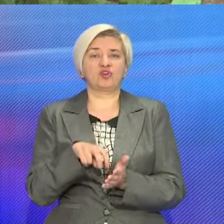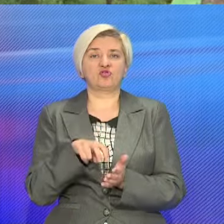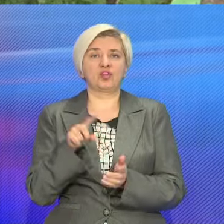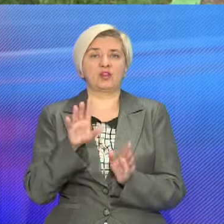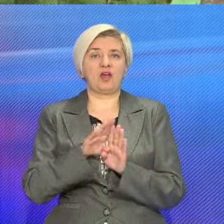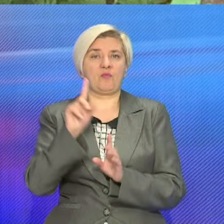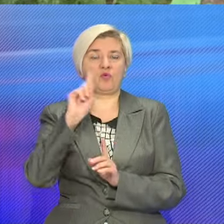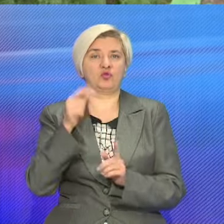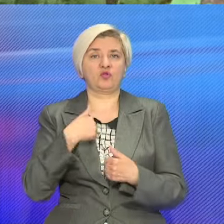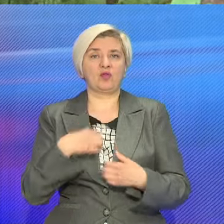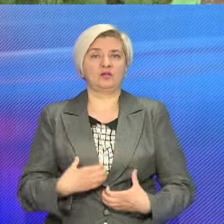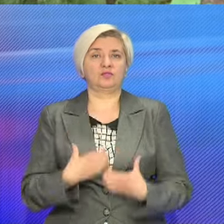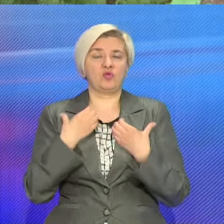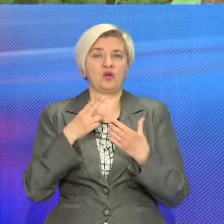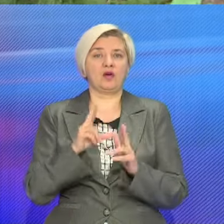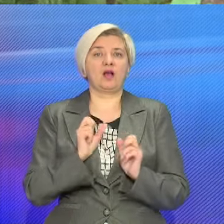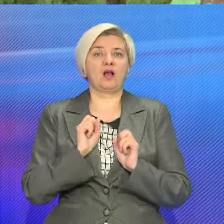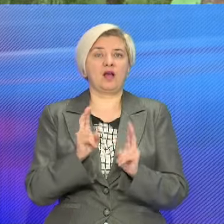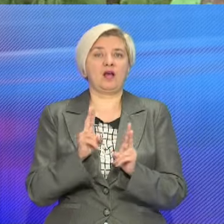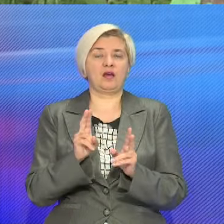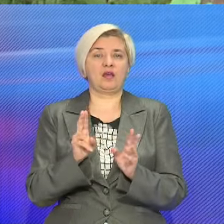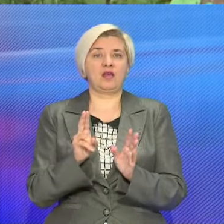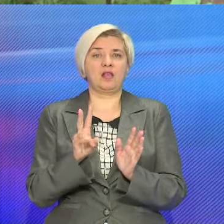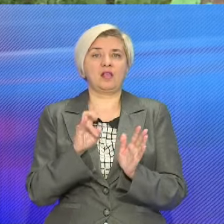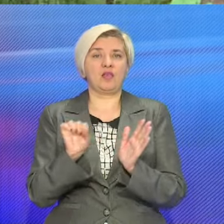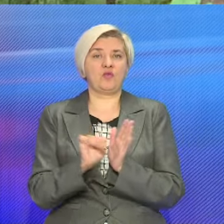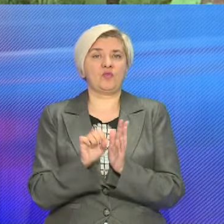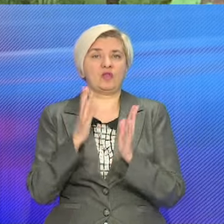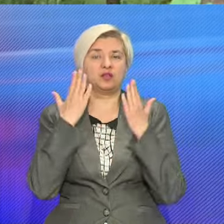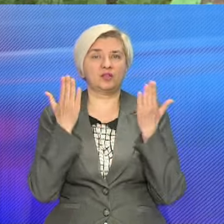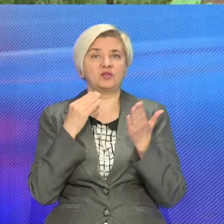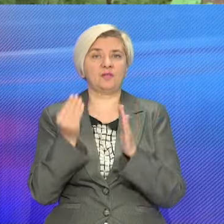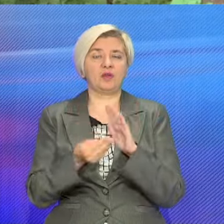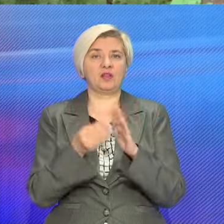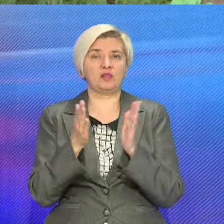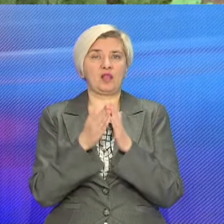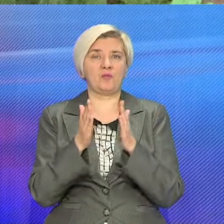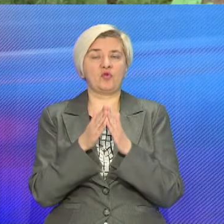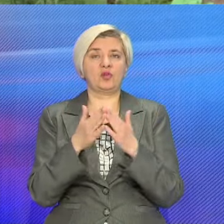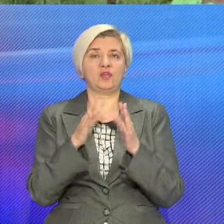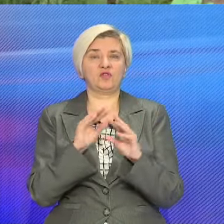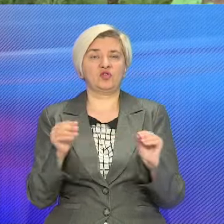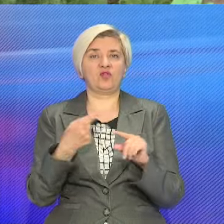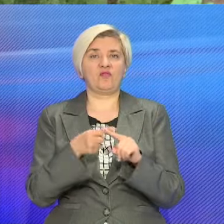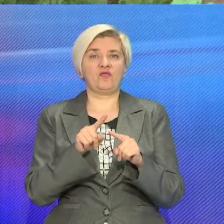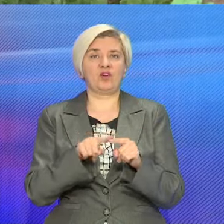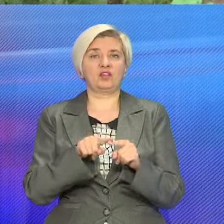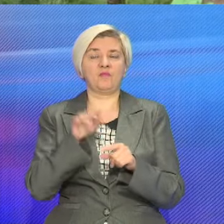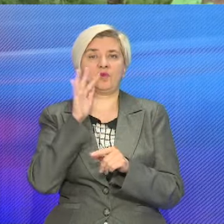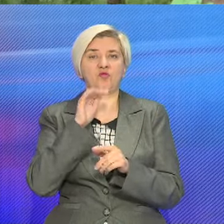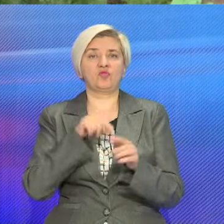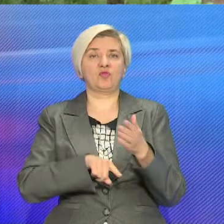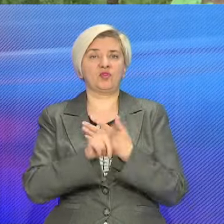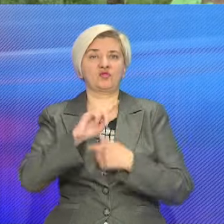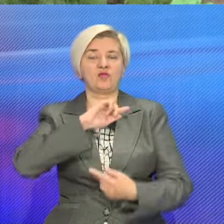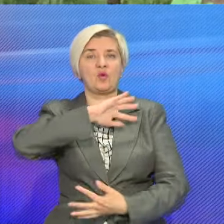аж подкинуло вверх. Как не убило, я не знаю. Я спряталась уже домой, и все. И в эту минуту все, пошло это торнадо такое